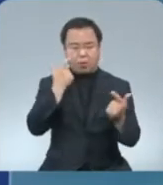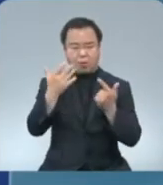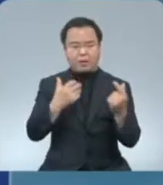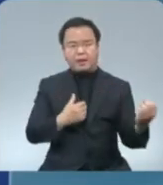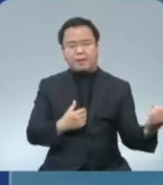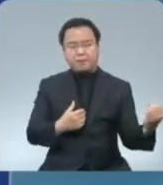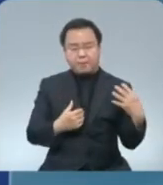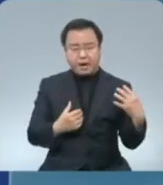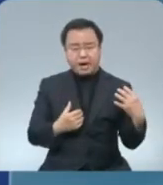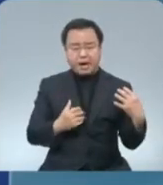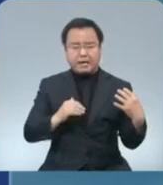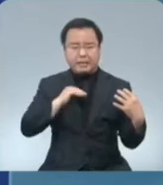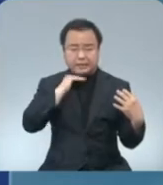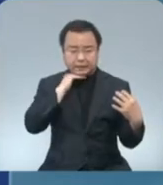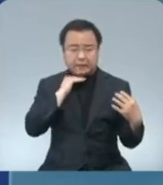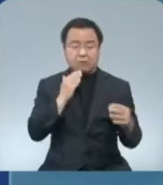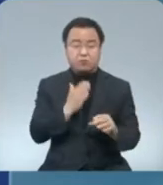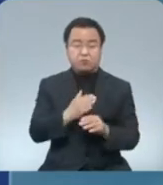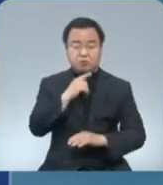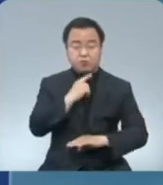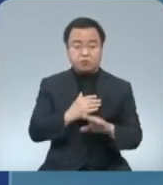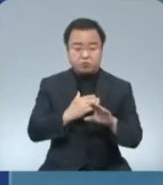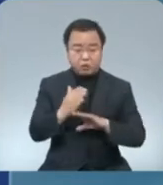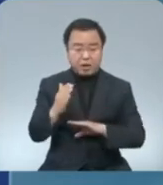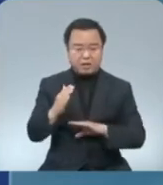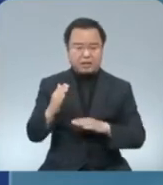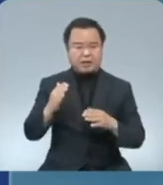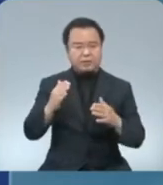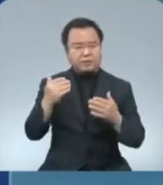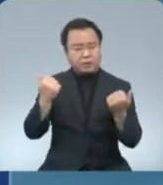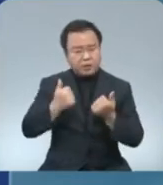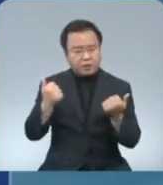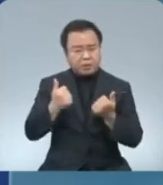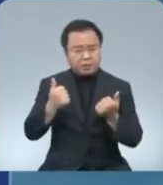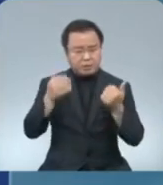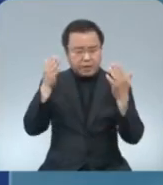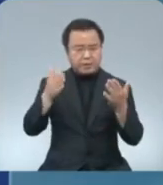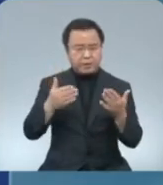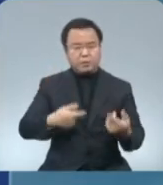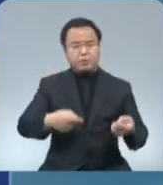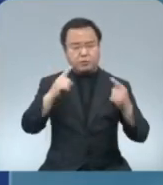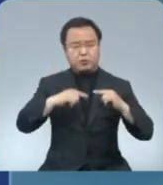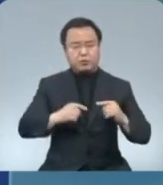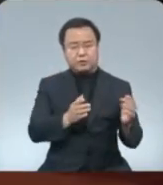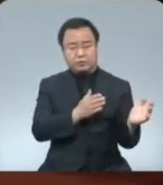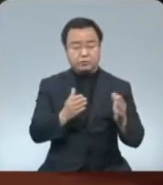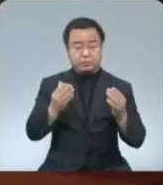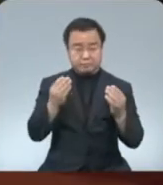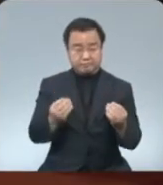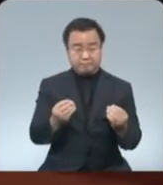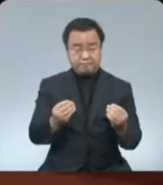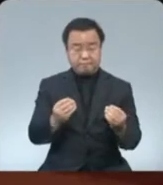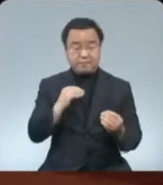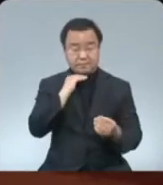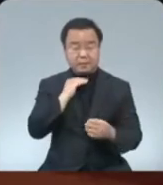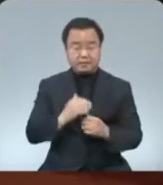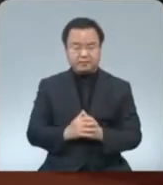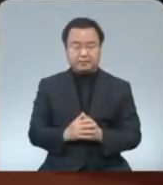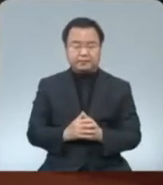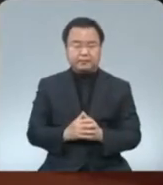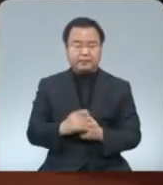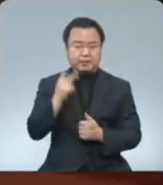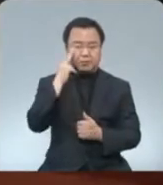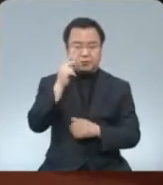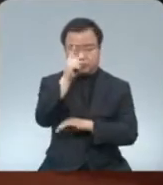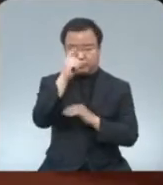корейском полуострове ноги доком при этом сам ким сослался на недавнее заявление северокорейского лидера ким